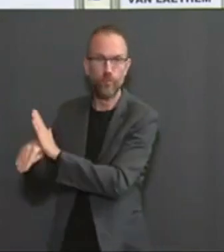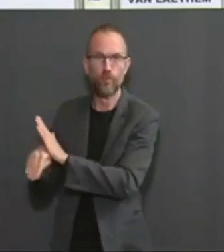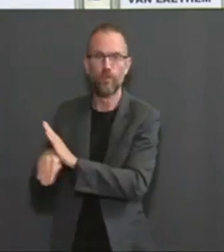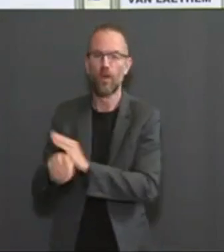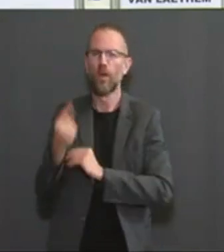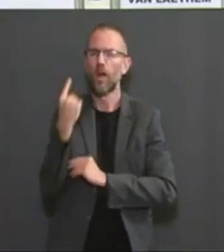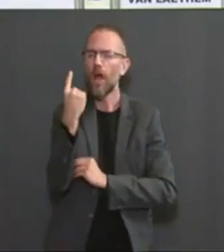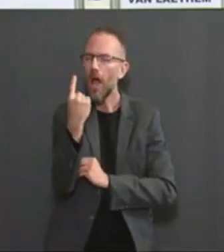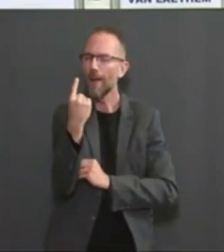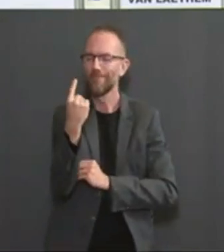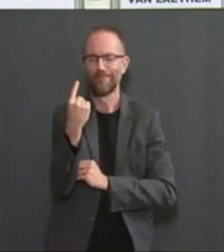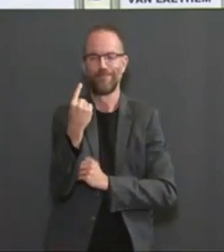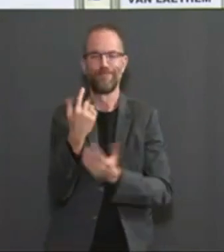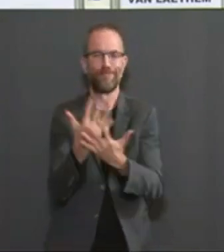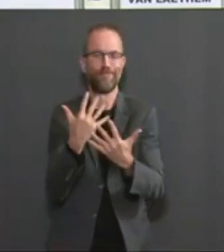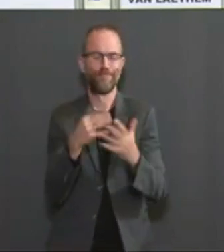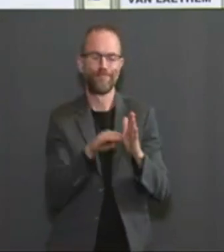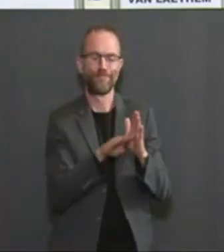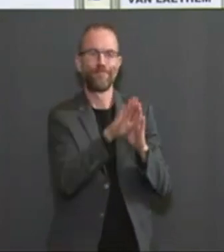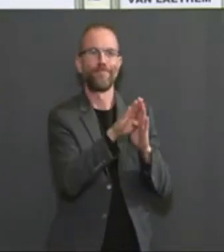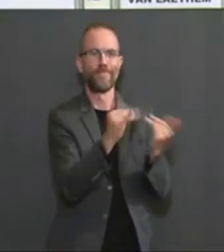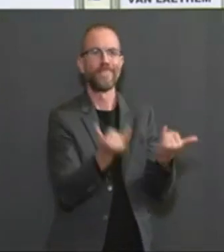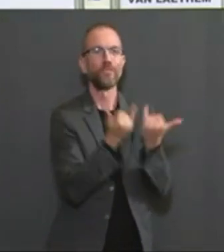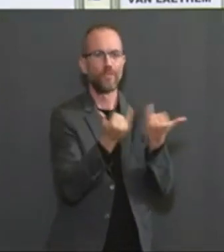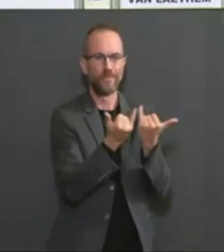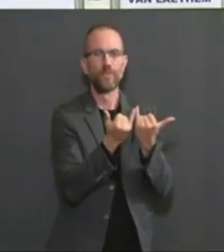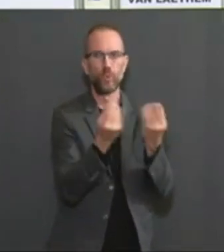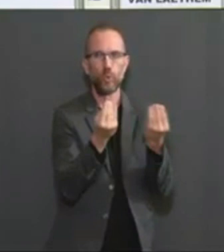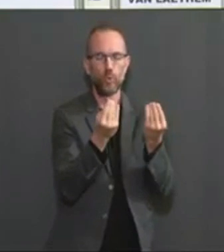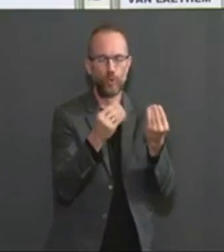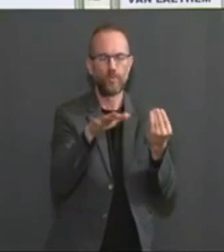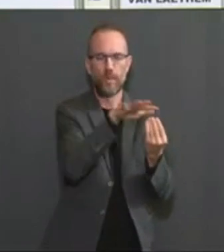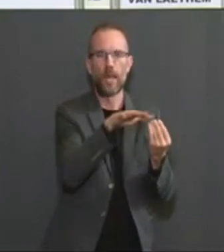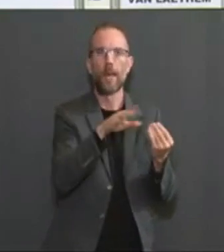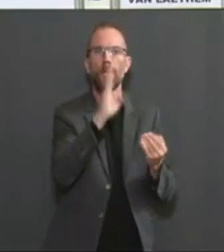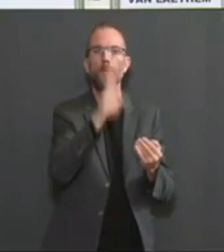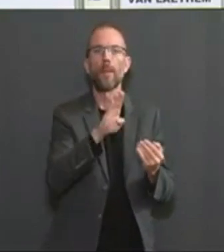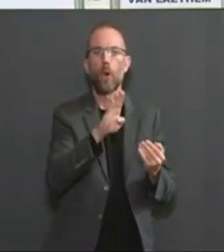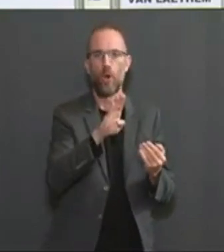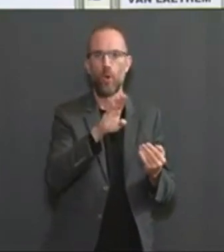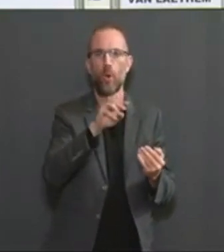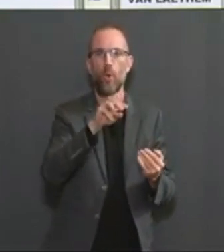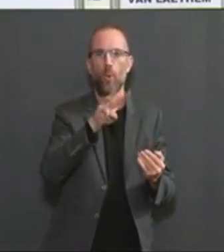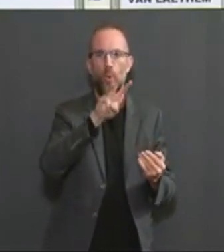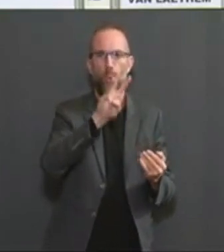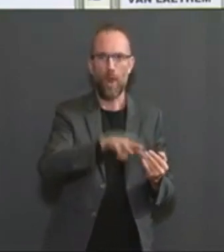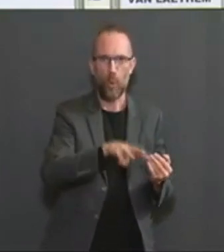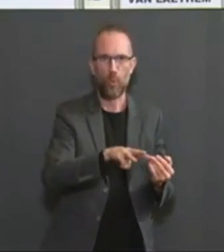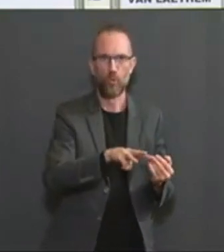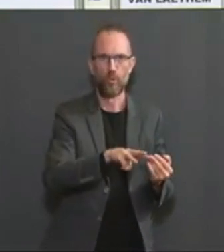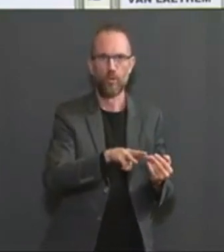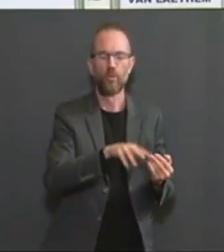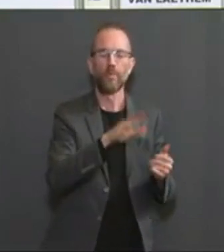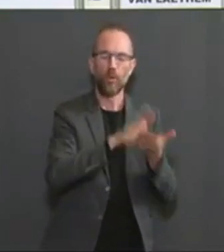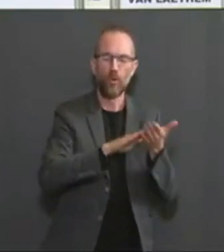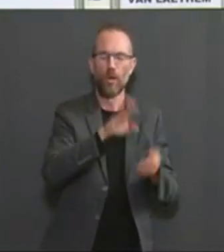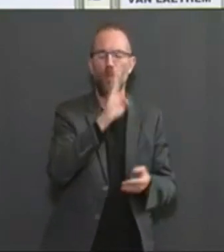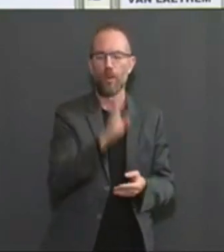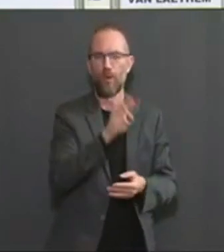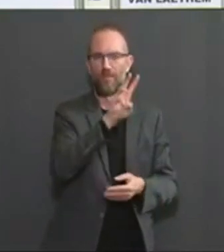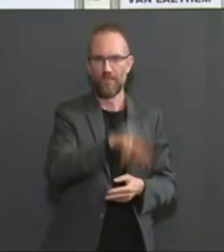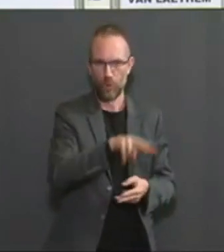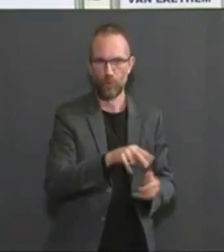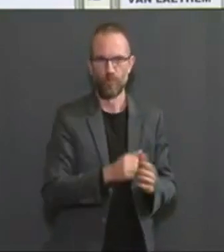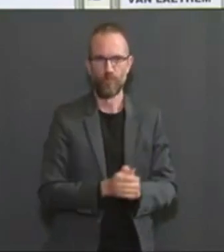on l'espère, au niveau du Brabant flamand. Ceci se chiffre par 257 nouvelles admissions par